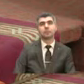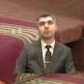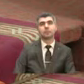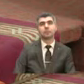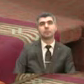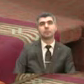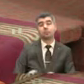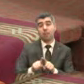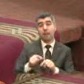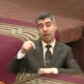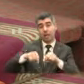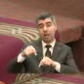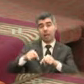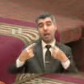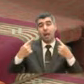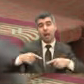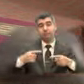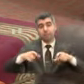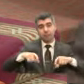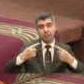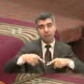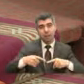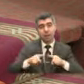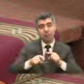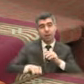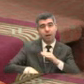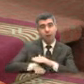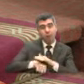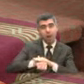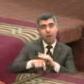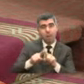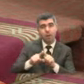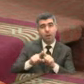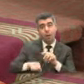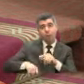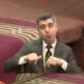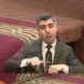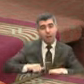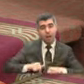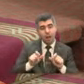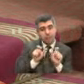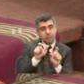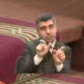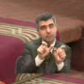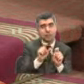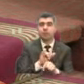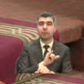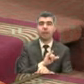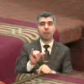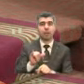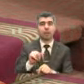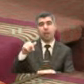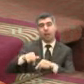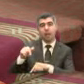كاين بعض الملاعب الرياضيه لا تدبرها الوزاره، كيدبروها المجالس البلديه، كيدبروها اداريا